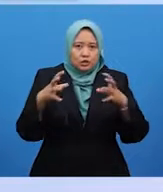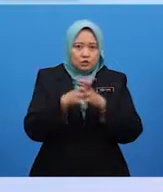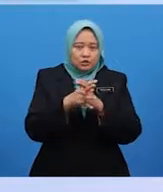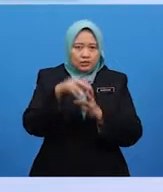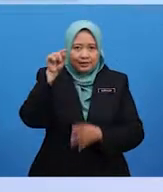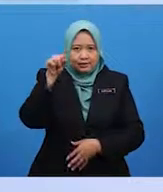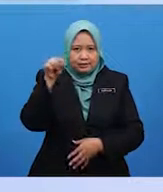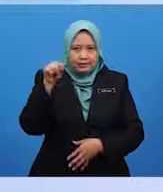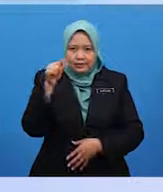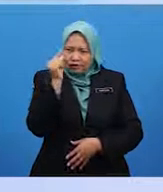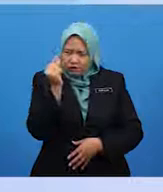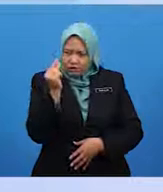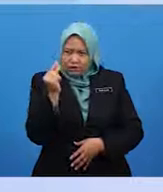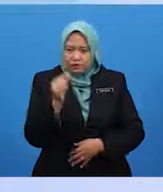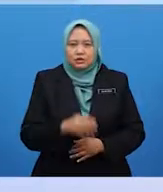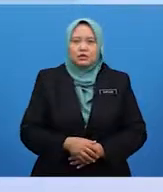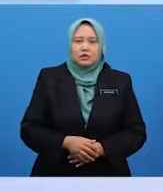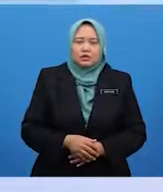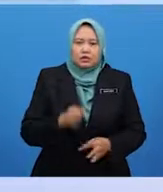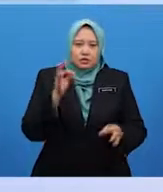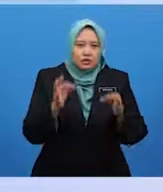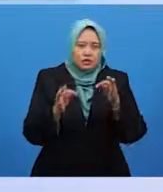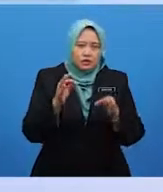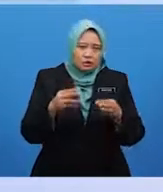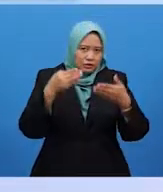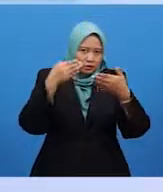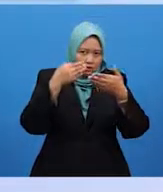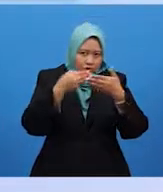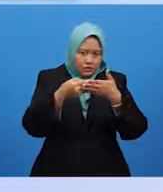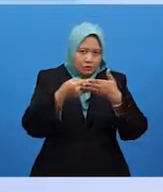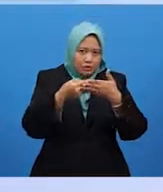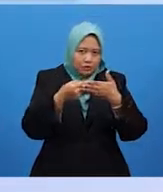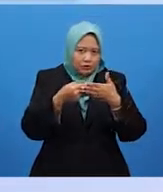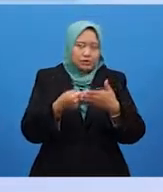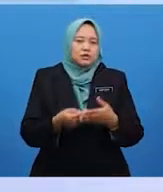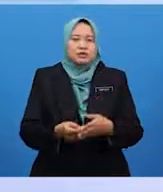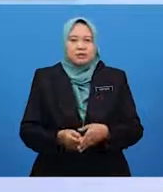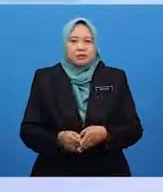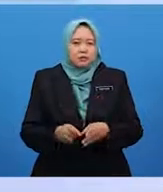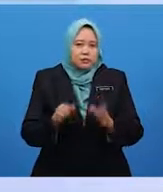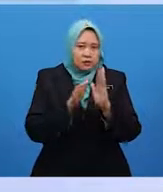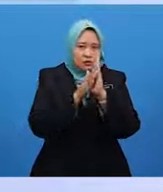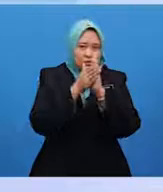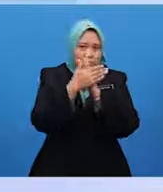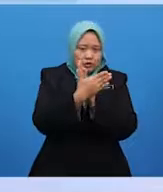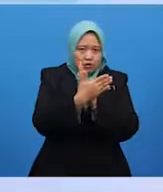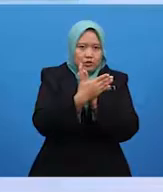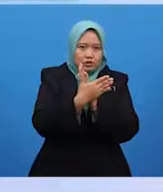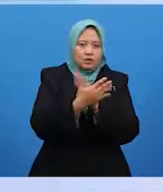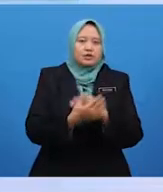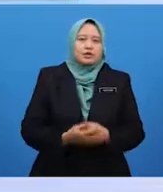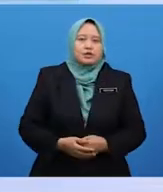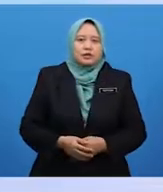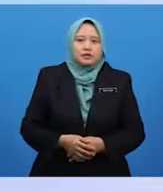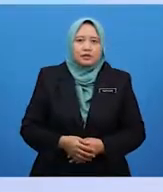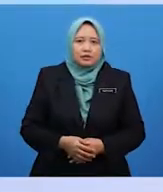kecil. Titik-titik warna yang berdekatan seolah-olah bercampur melalui mata audien. Betul. Seterusnya,